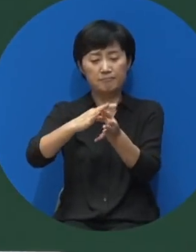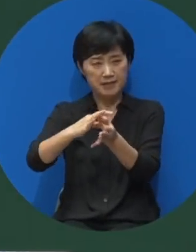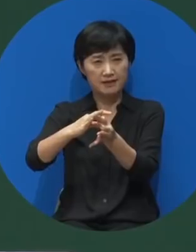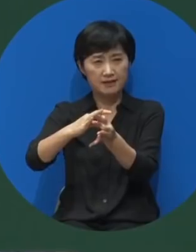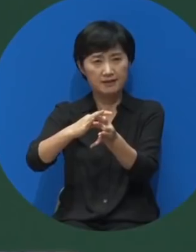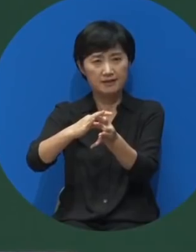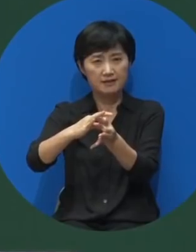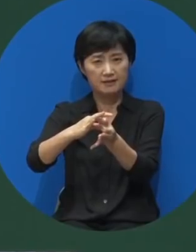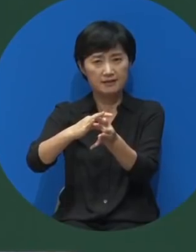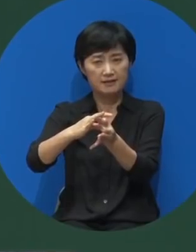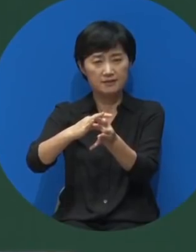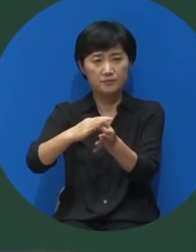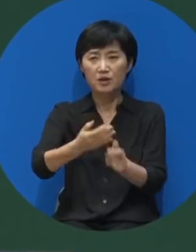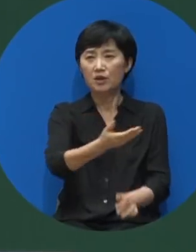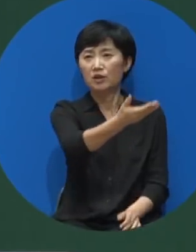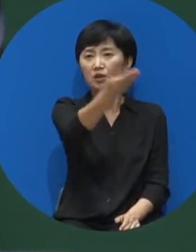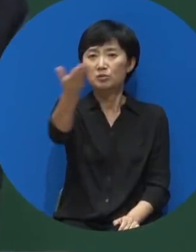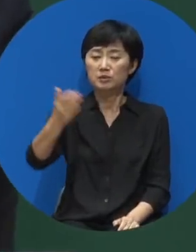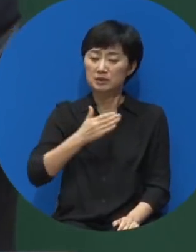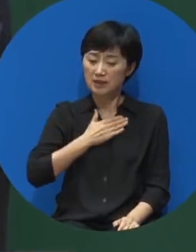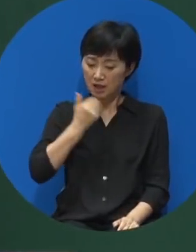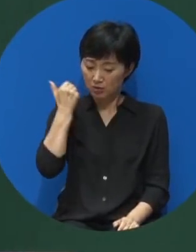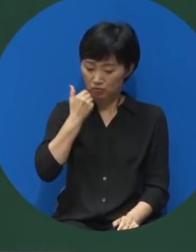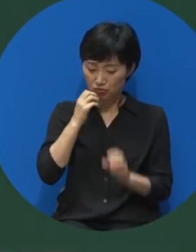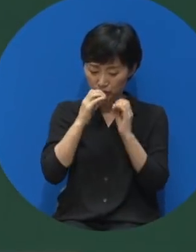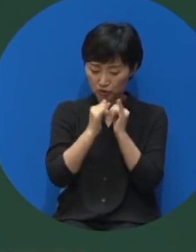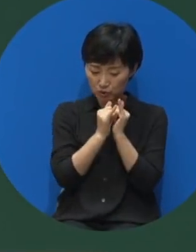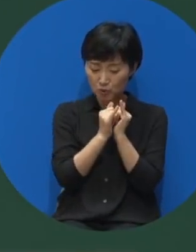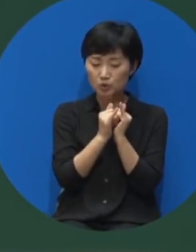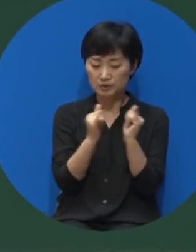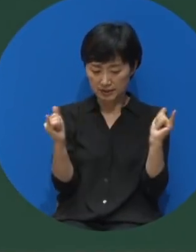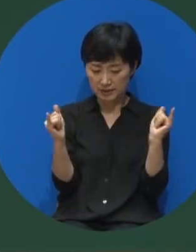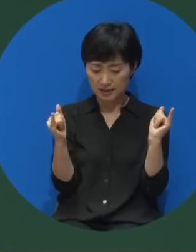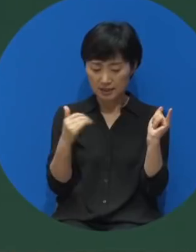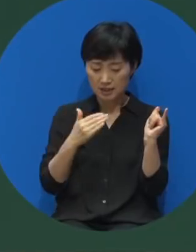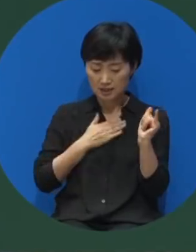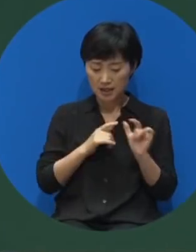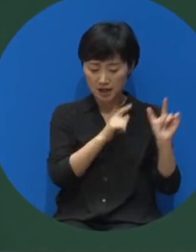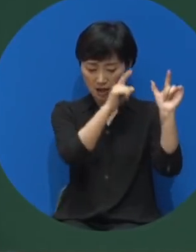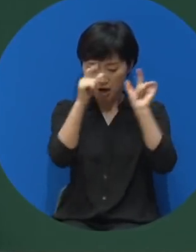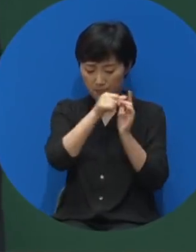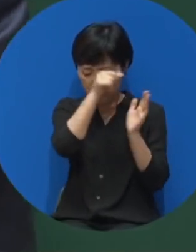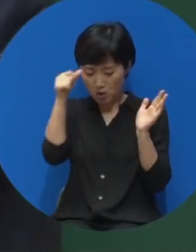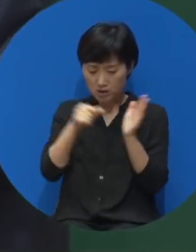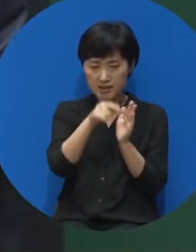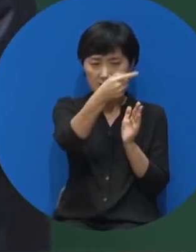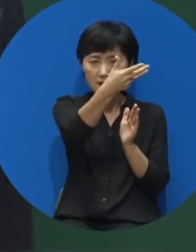这是传道者各位的现住址。 여러분은 남은 생에 가장 중요한 현주사가 여기입니다.